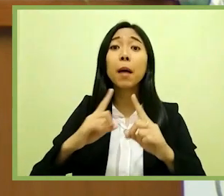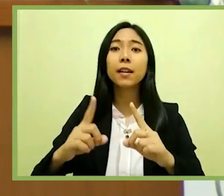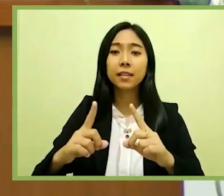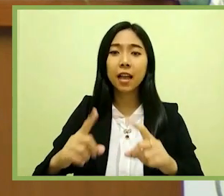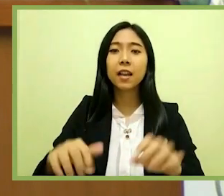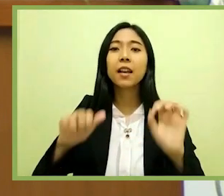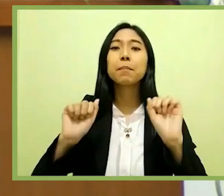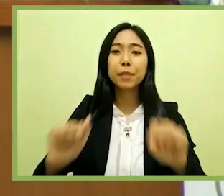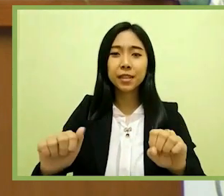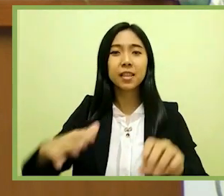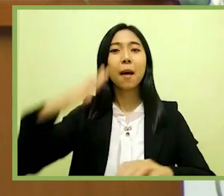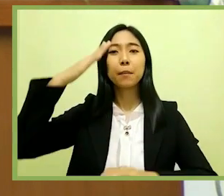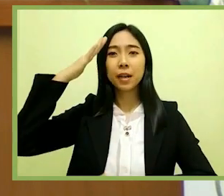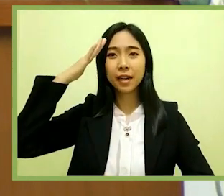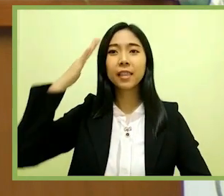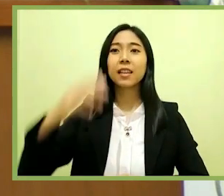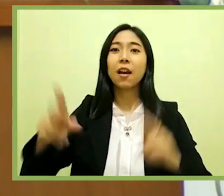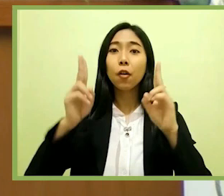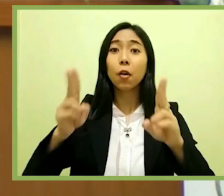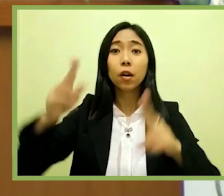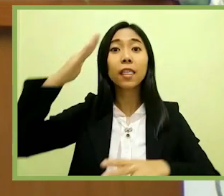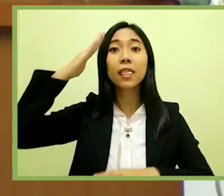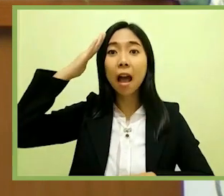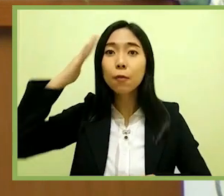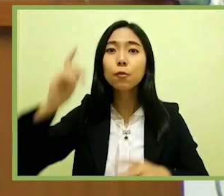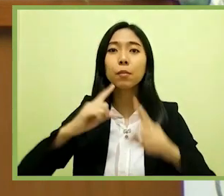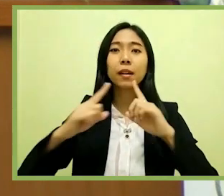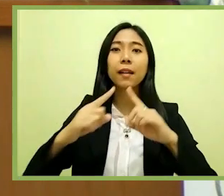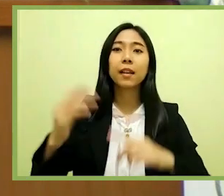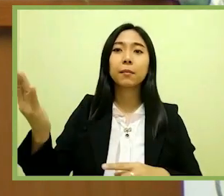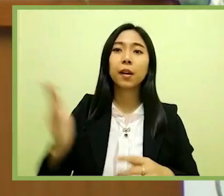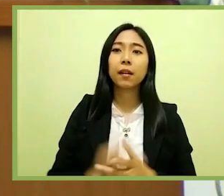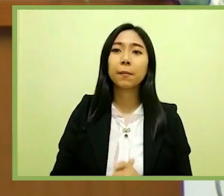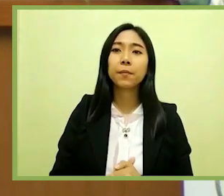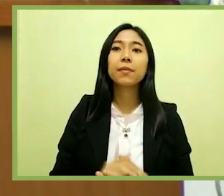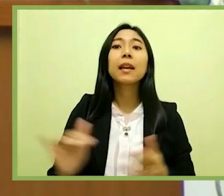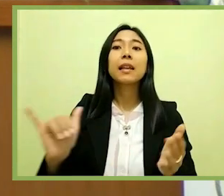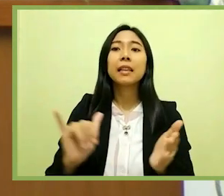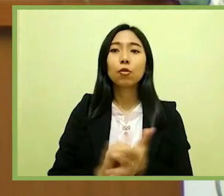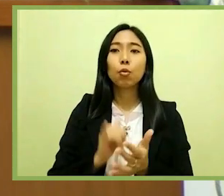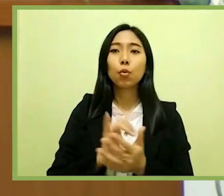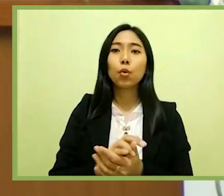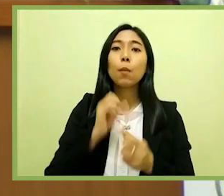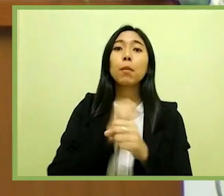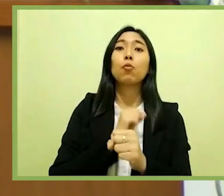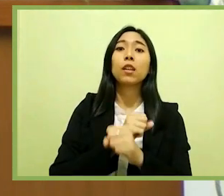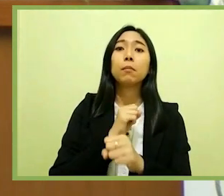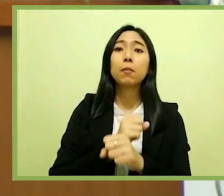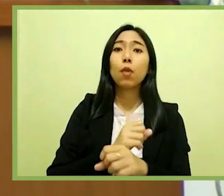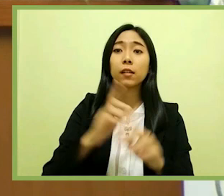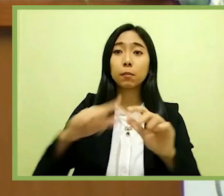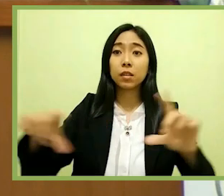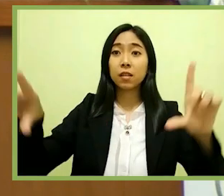Orang-orang yang hadir pada waktu itu memahami apa yang mereka katakan. Dan itu adalah tentang perbuatan-perbuatan